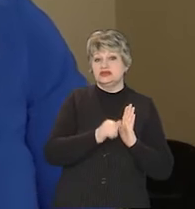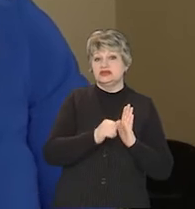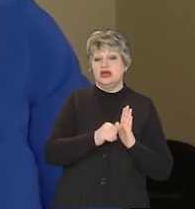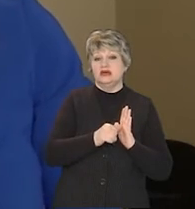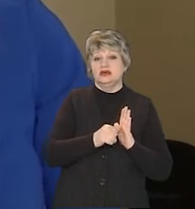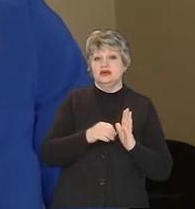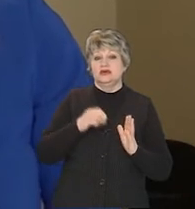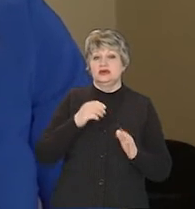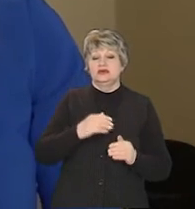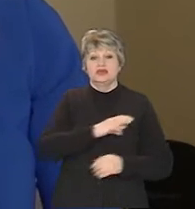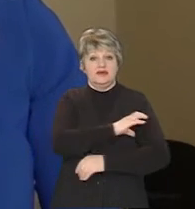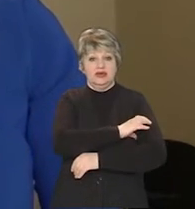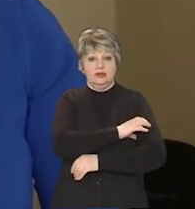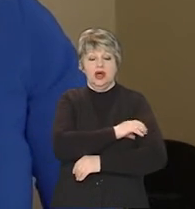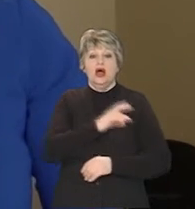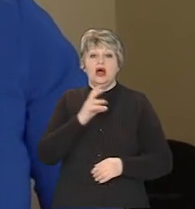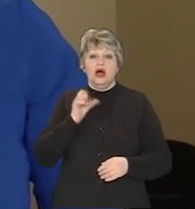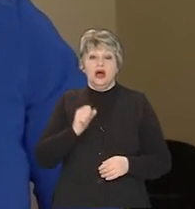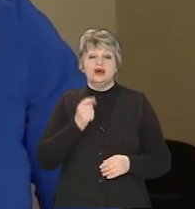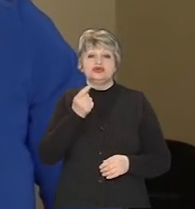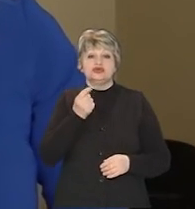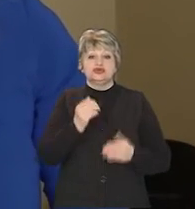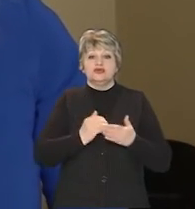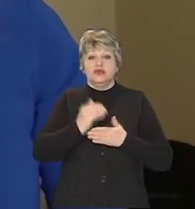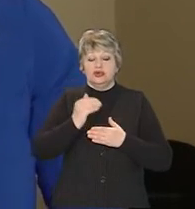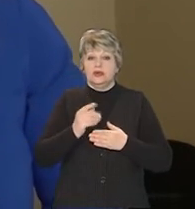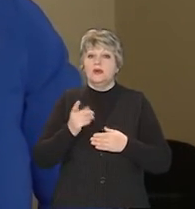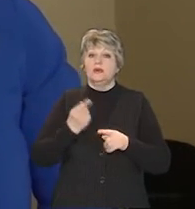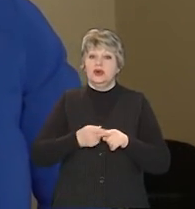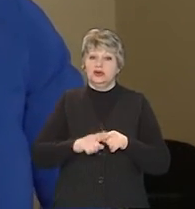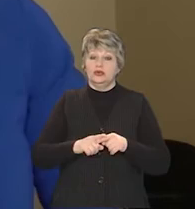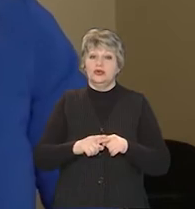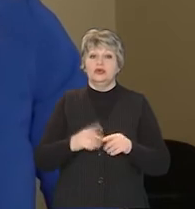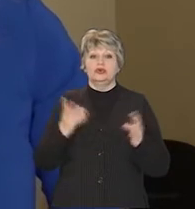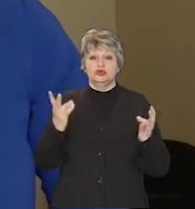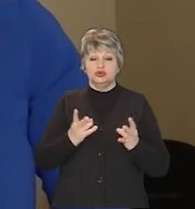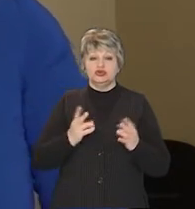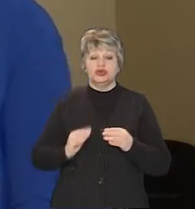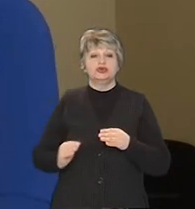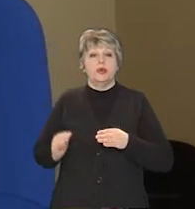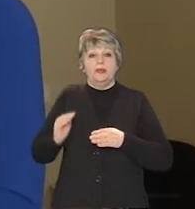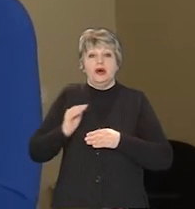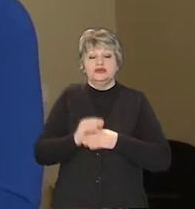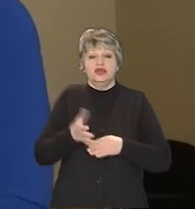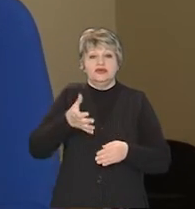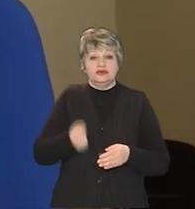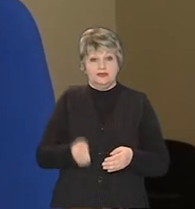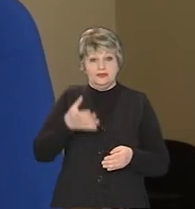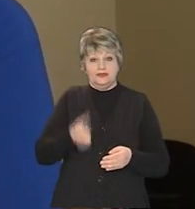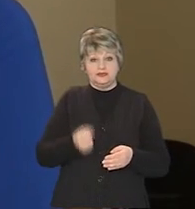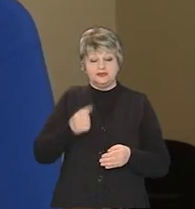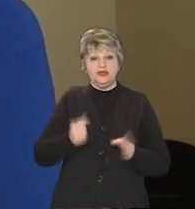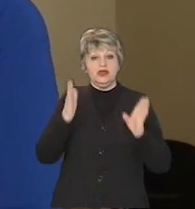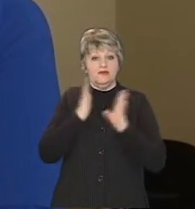мм ртутного столба, оно чуть выше. Тогда в таких случаях аппарат требует дополнительной